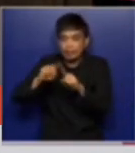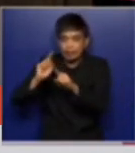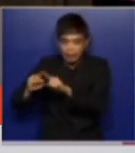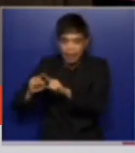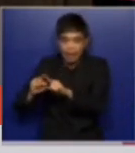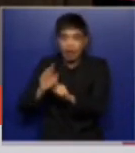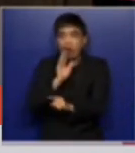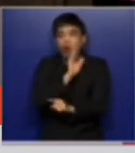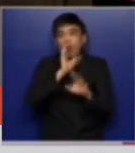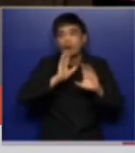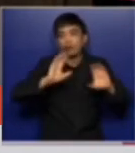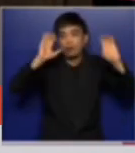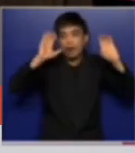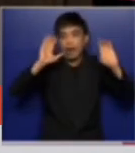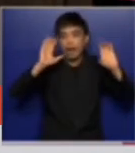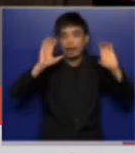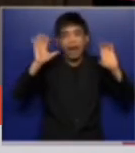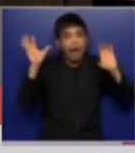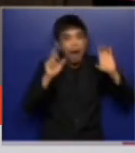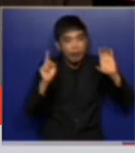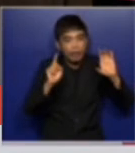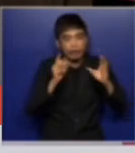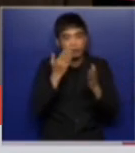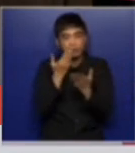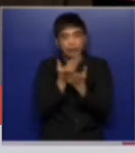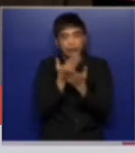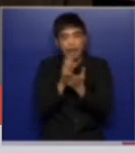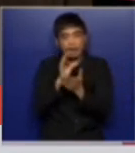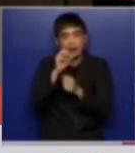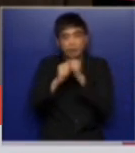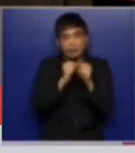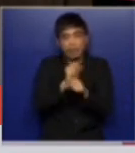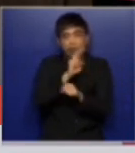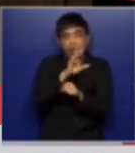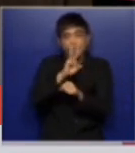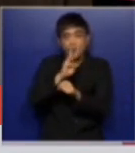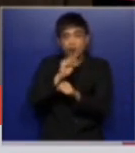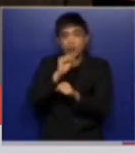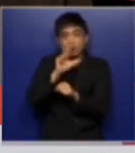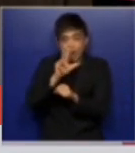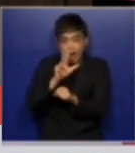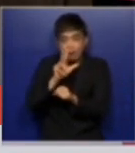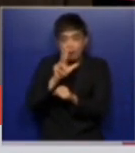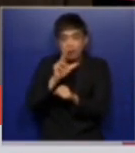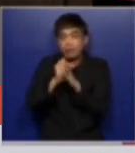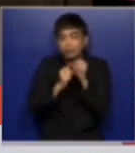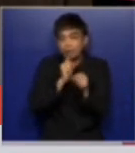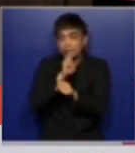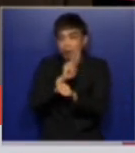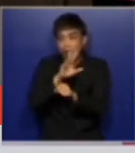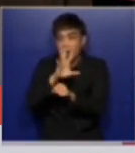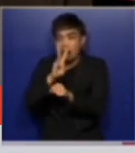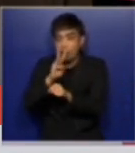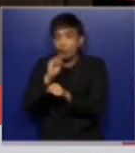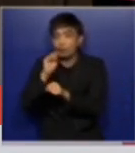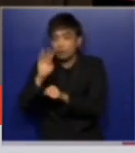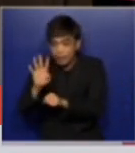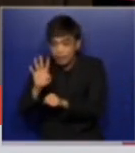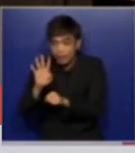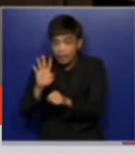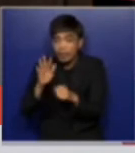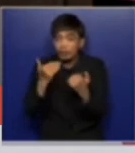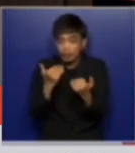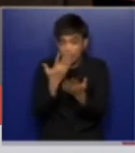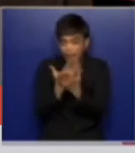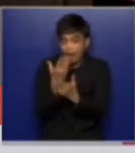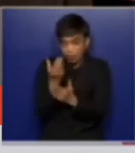ำปี2563ที่ค้างท่อในขณะนี้และงบประมาณปี2564ในจำน